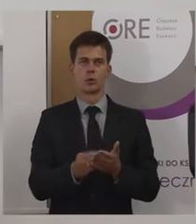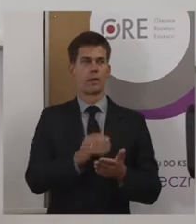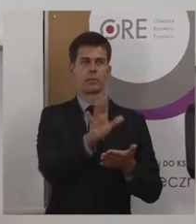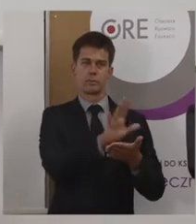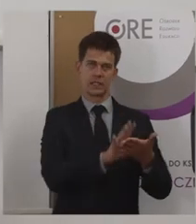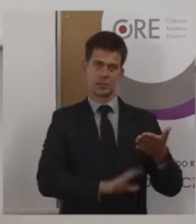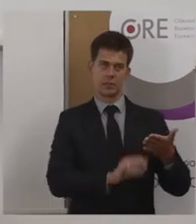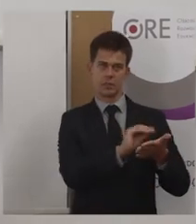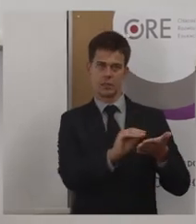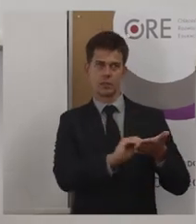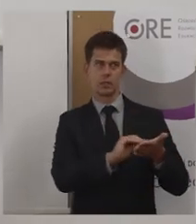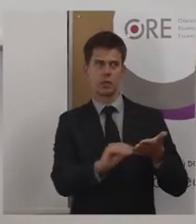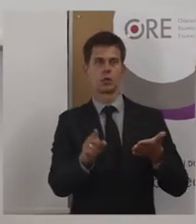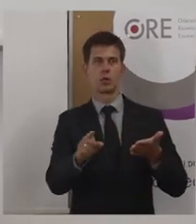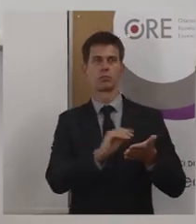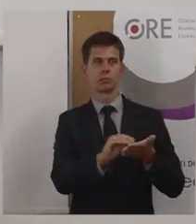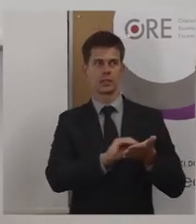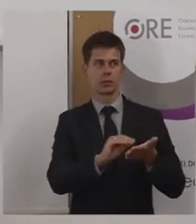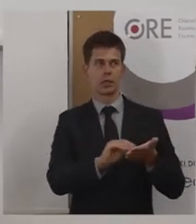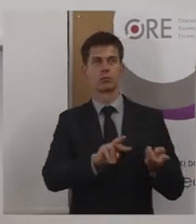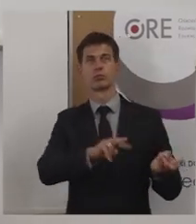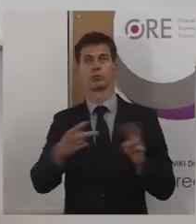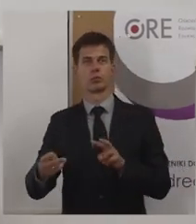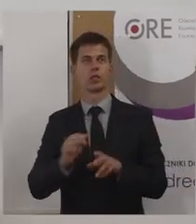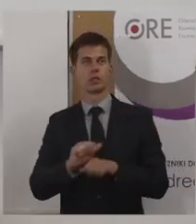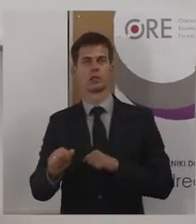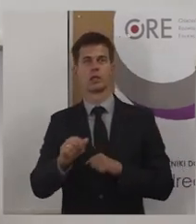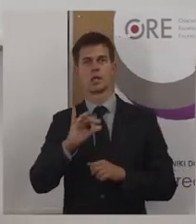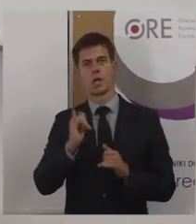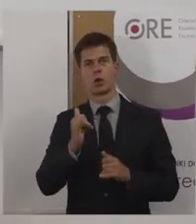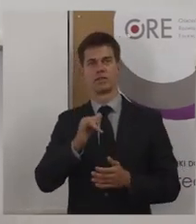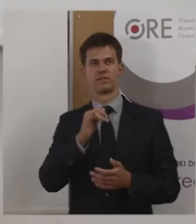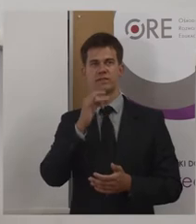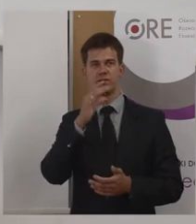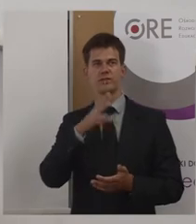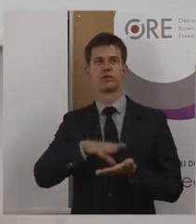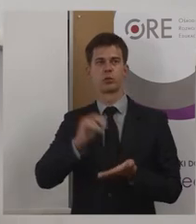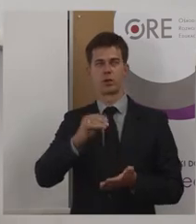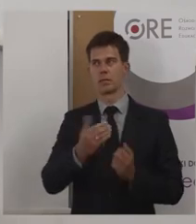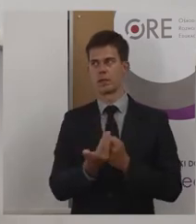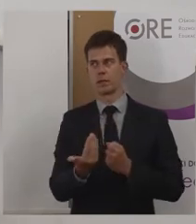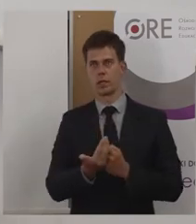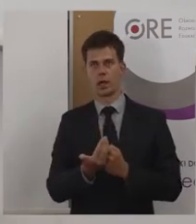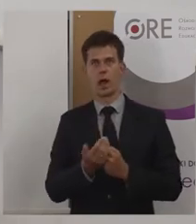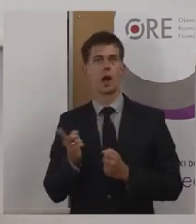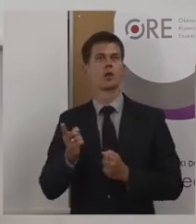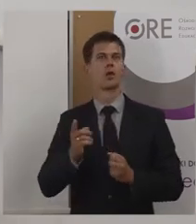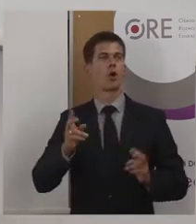jest zapisany w odpowiedni sposób, będzie również wydany jako wzór matematyczny w tej notacji, ale w tej